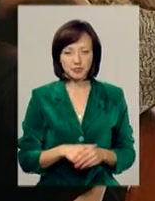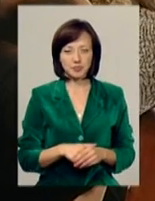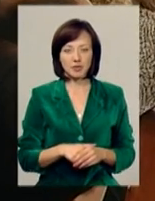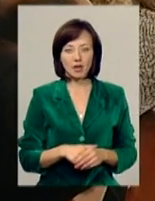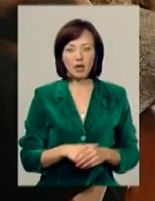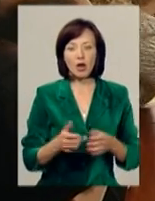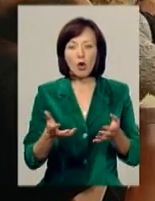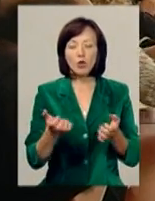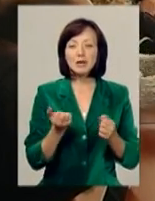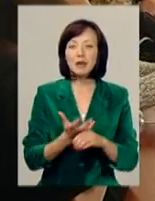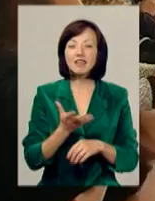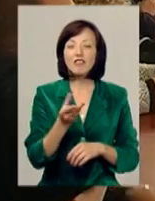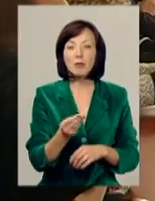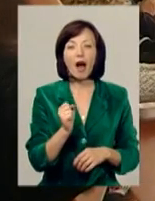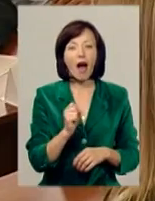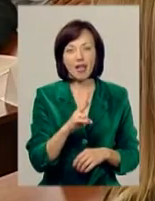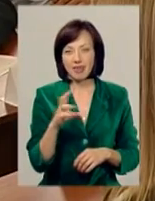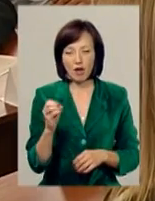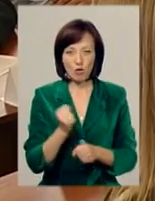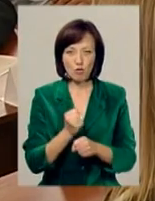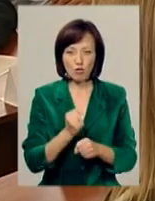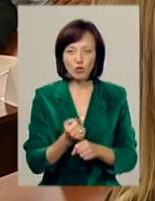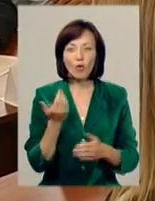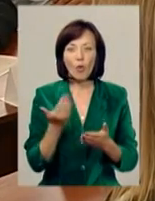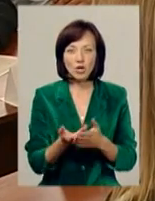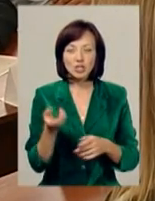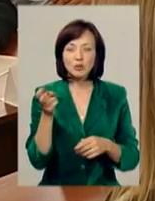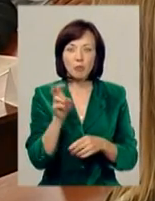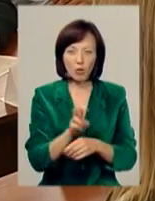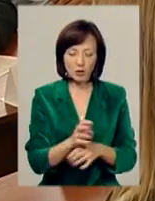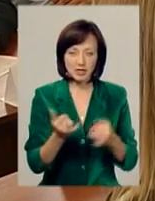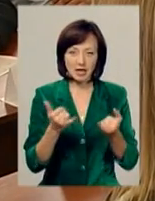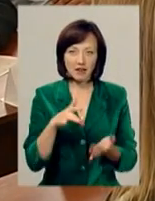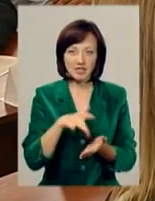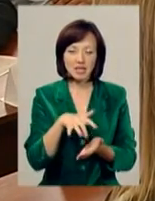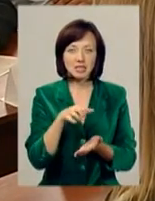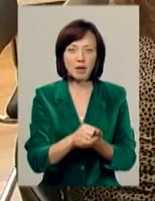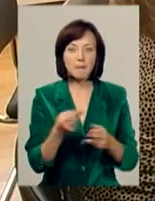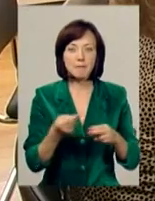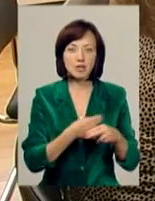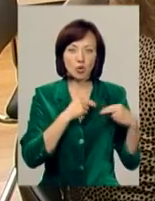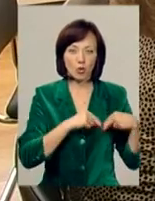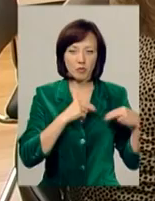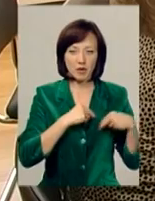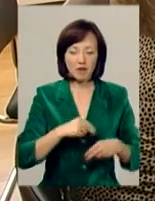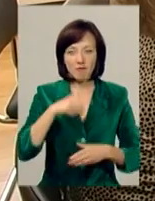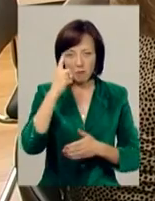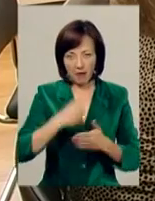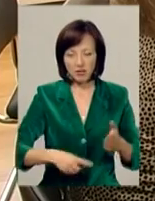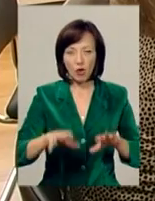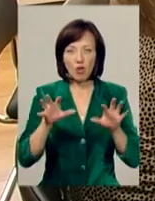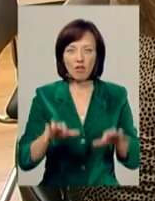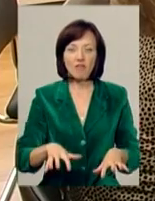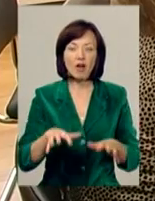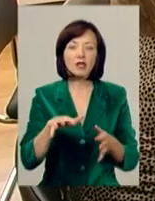отримати виплату а не роботу Ось за чим зараз приходять у центри зайнятості безробітні переконаний голова державної служби